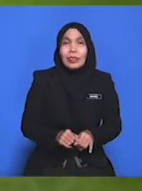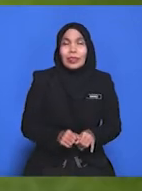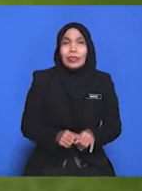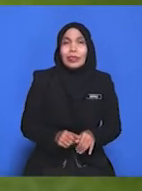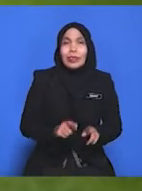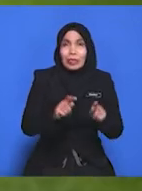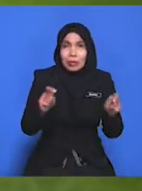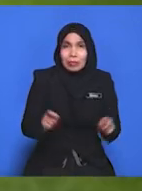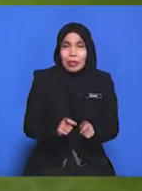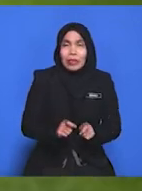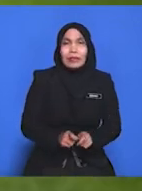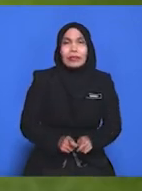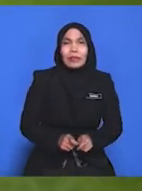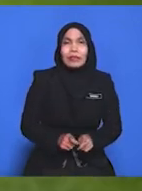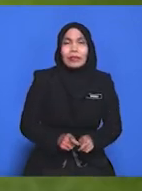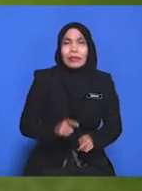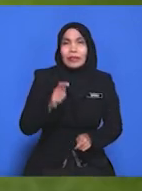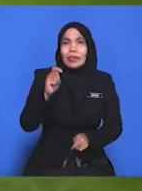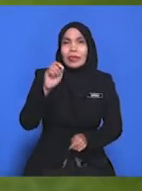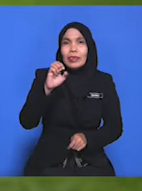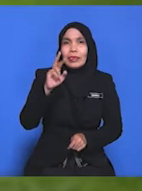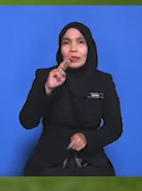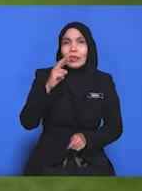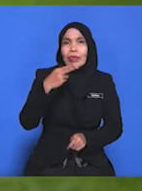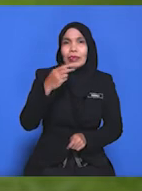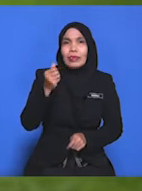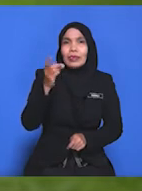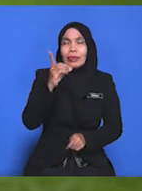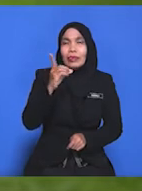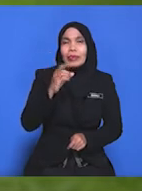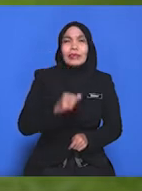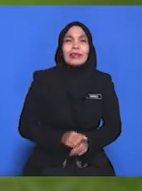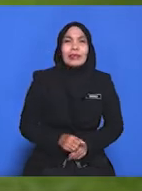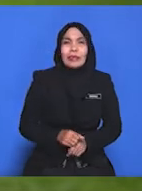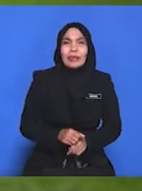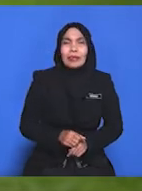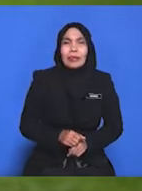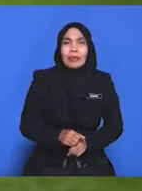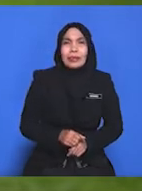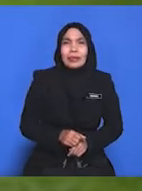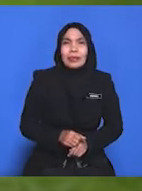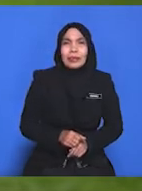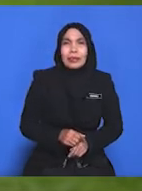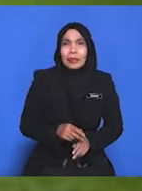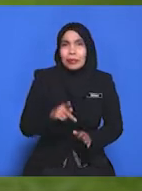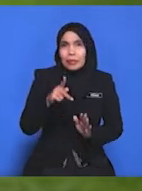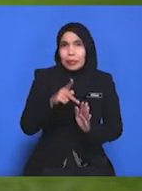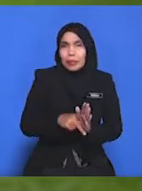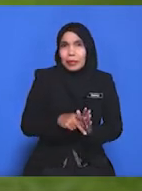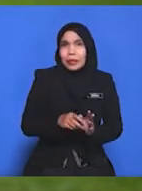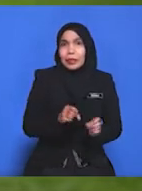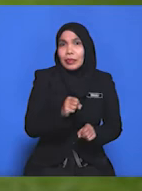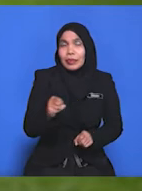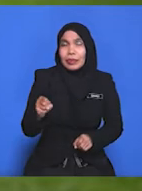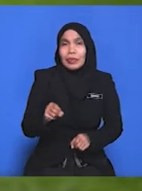Menurut Johnson, pertandingan adalah persaingan bersiri di mana peserta-peserta yang mendapat